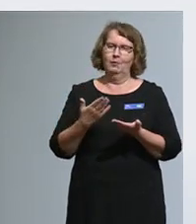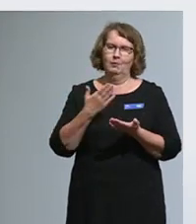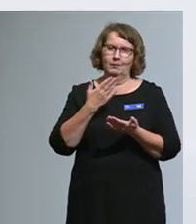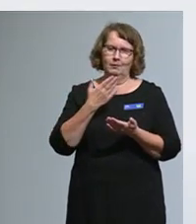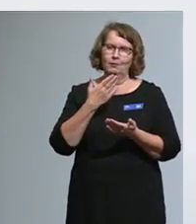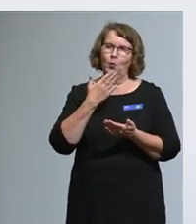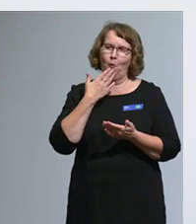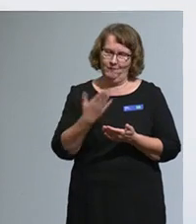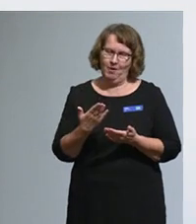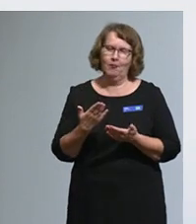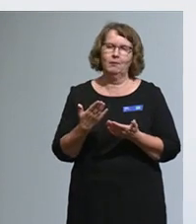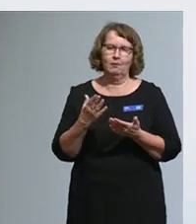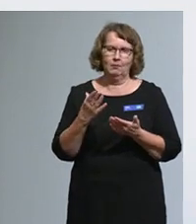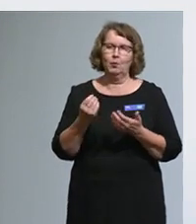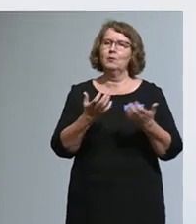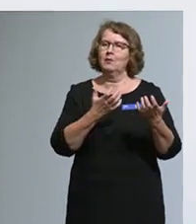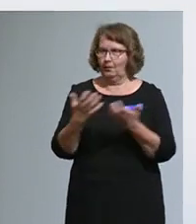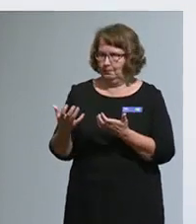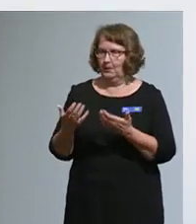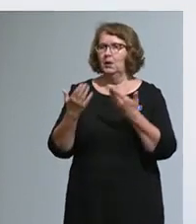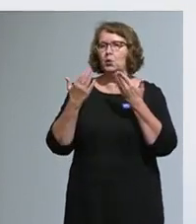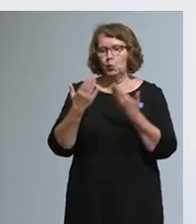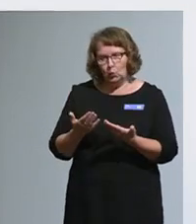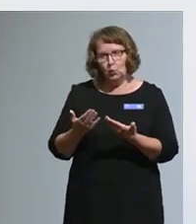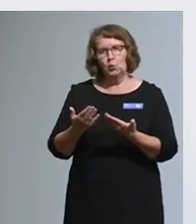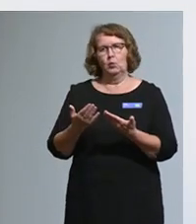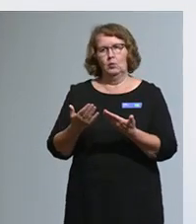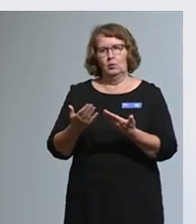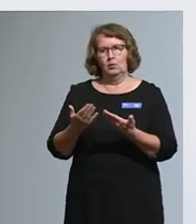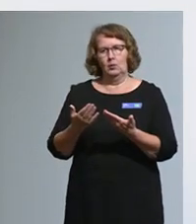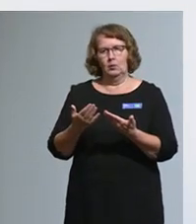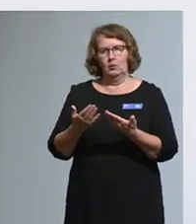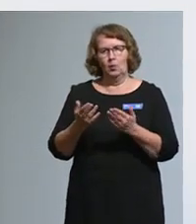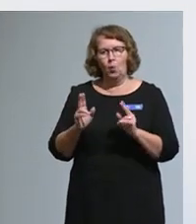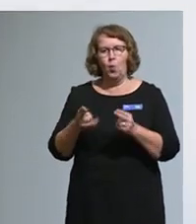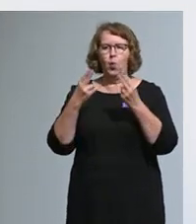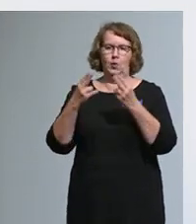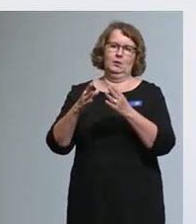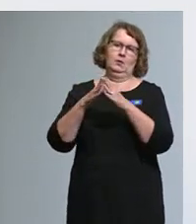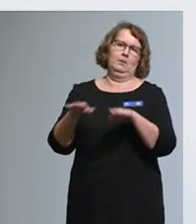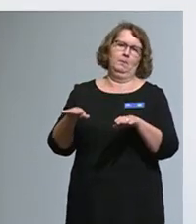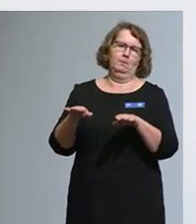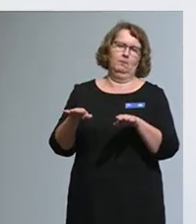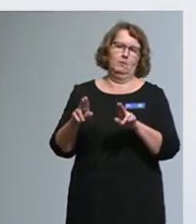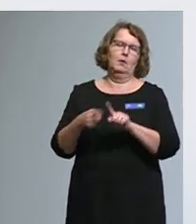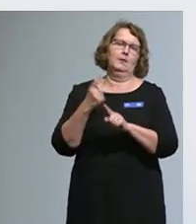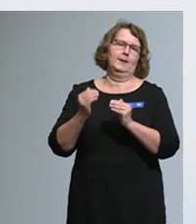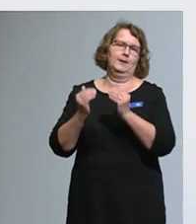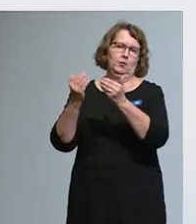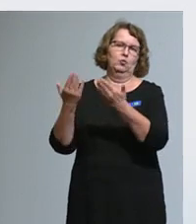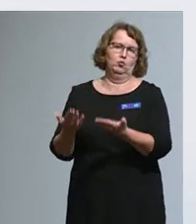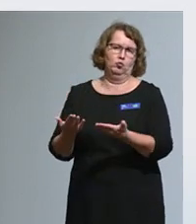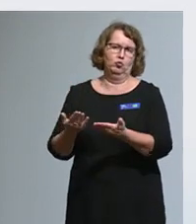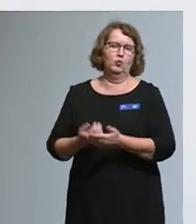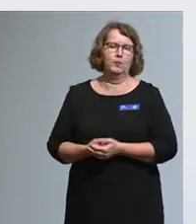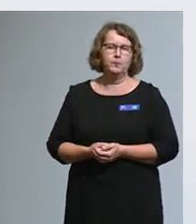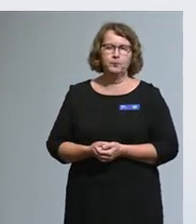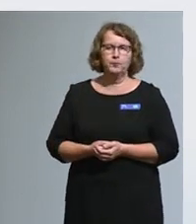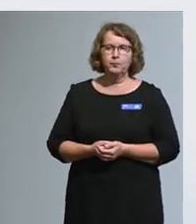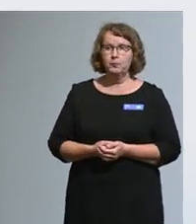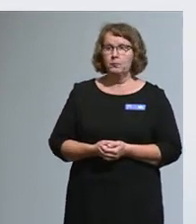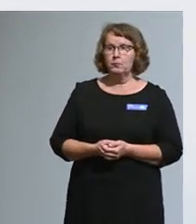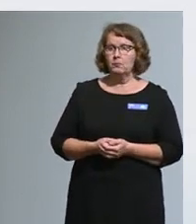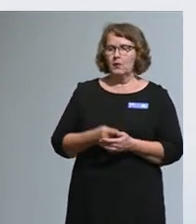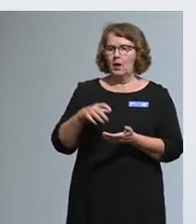hyvin tarpeellista nyt lähteä miettimään uudenlaisia menettelyjä. Ensin nämä käytännöt